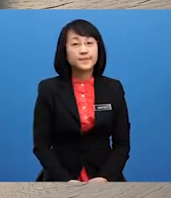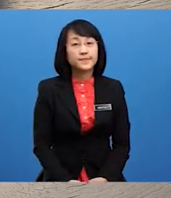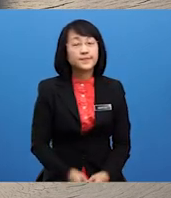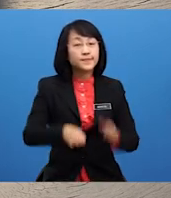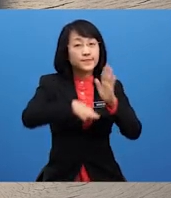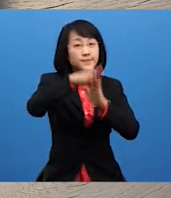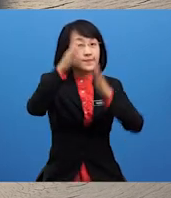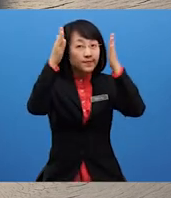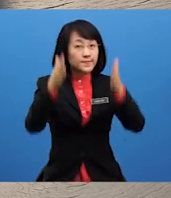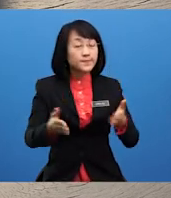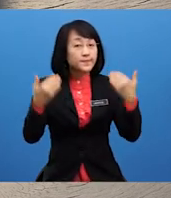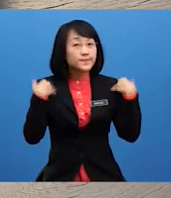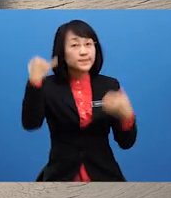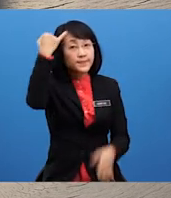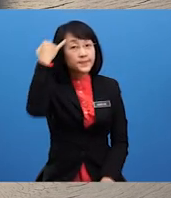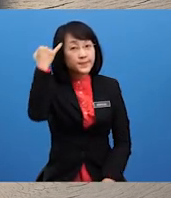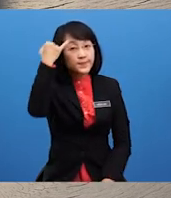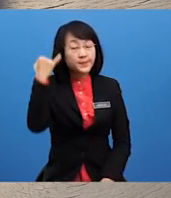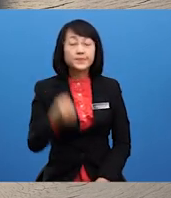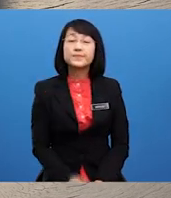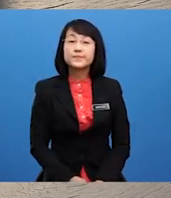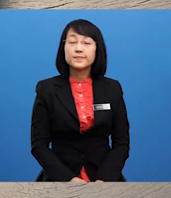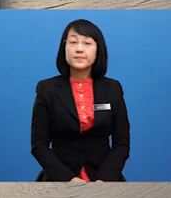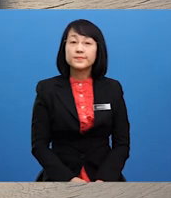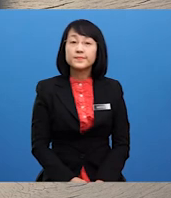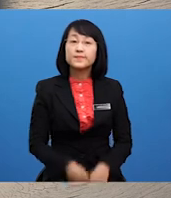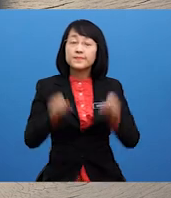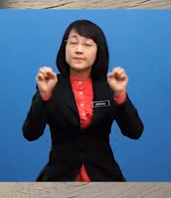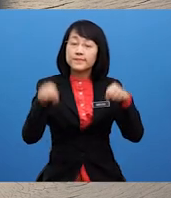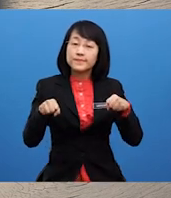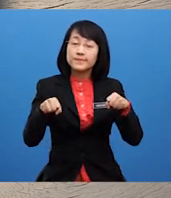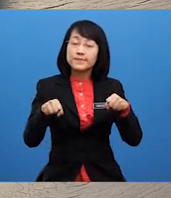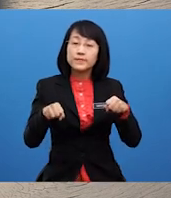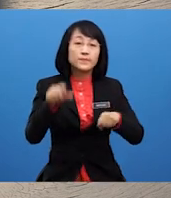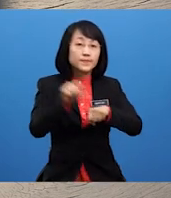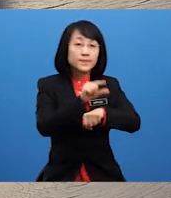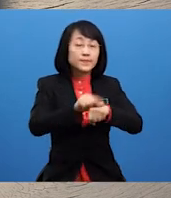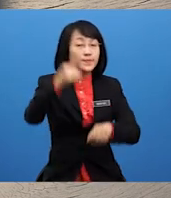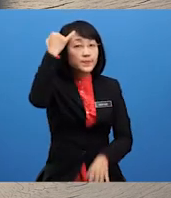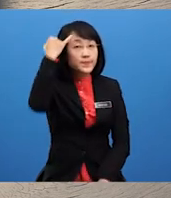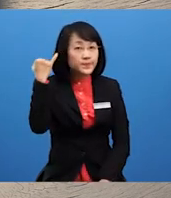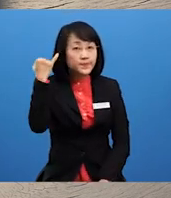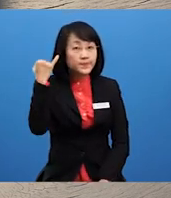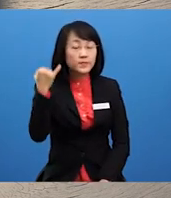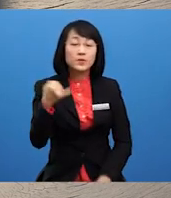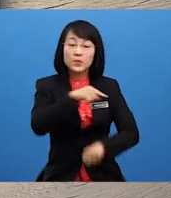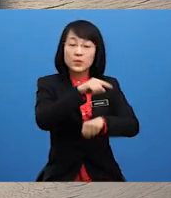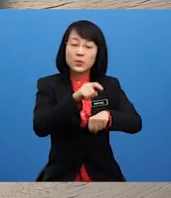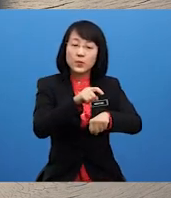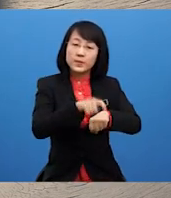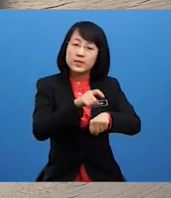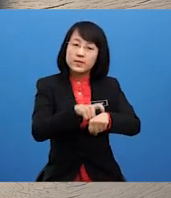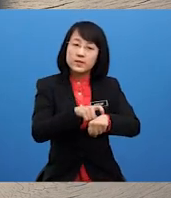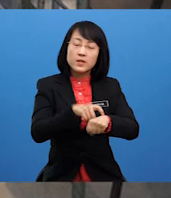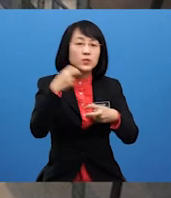Kelebihan orang berilmu ialah mereka mampu memanfaatkan ilmunya sama ada ketika susah atau